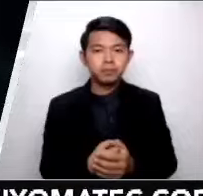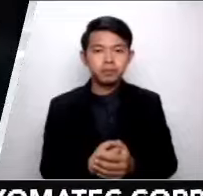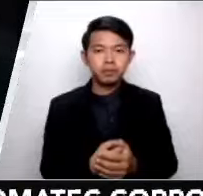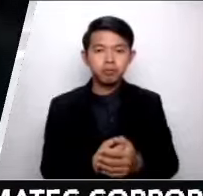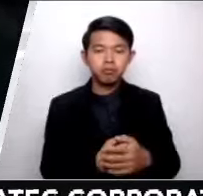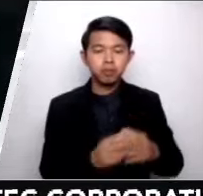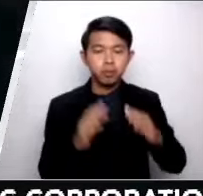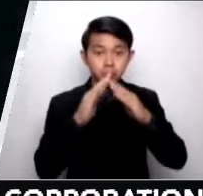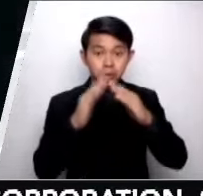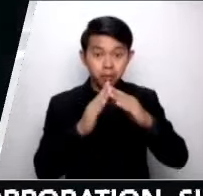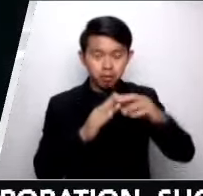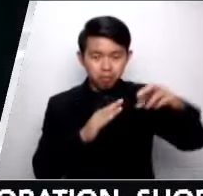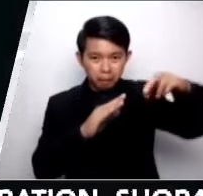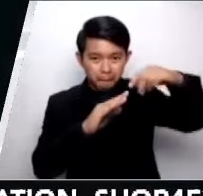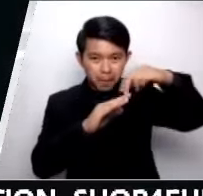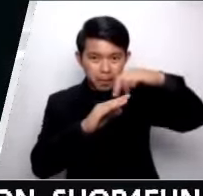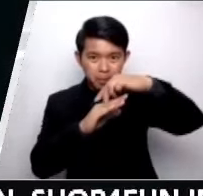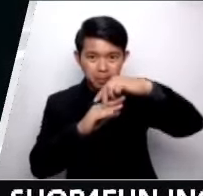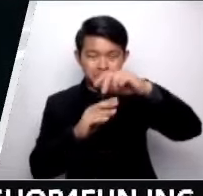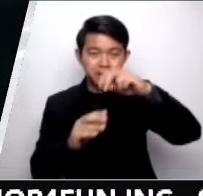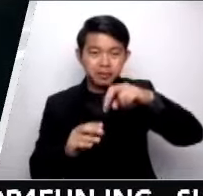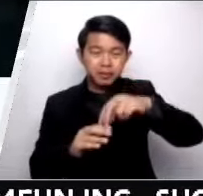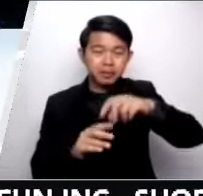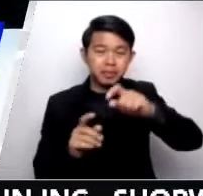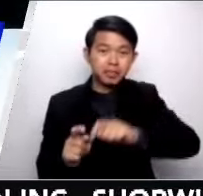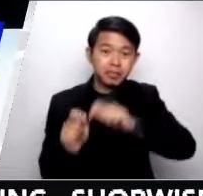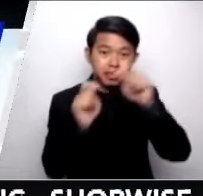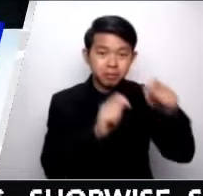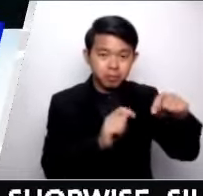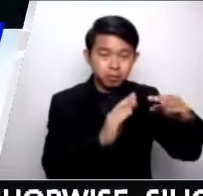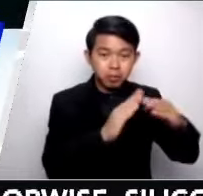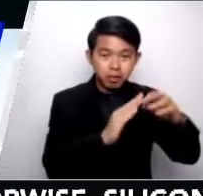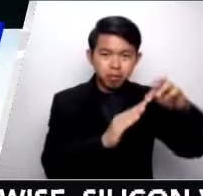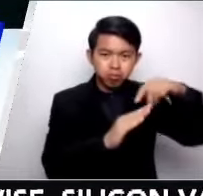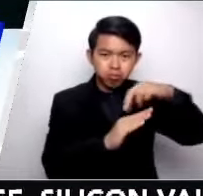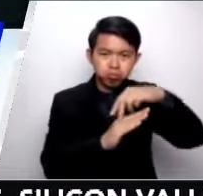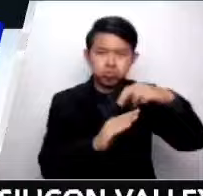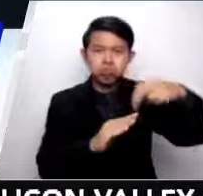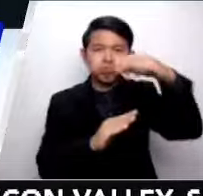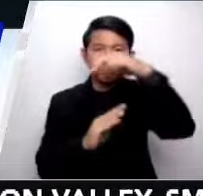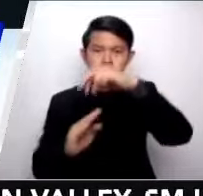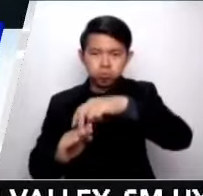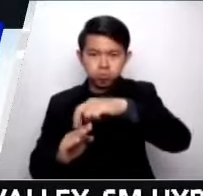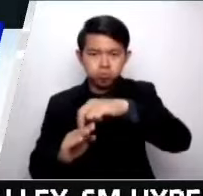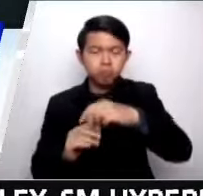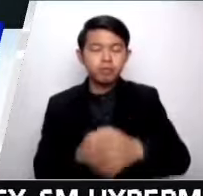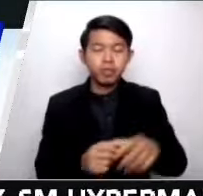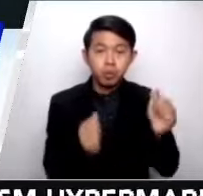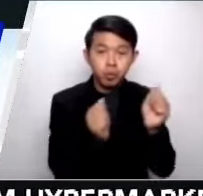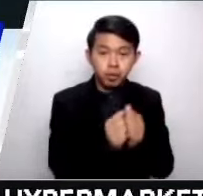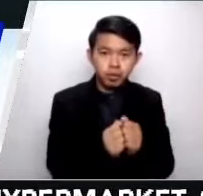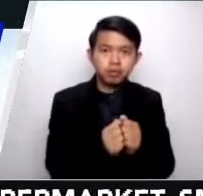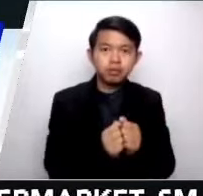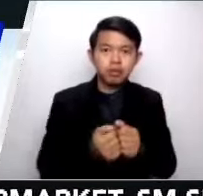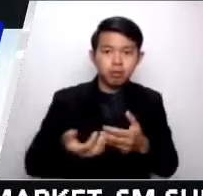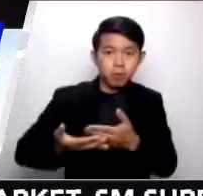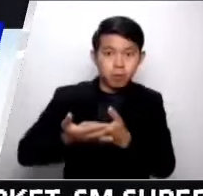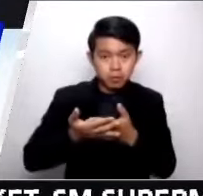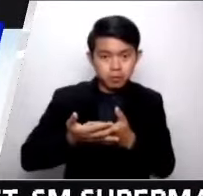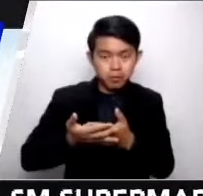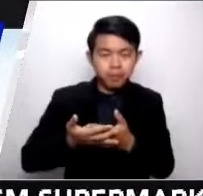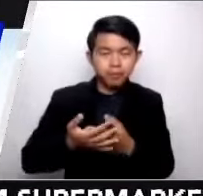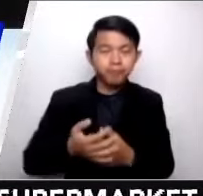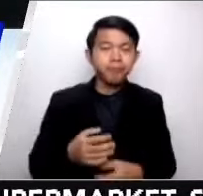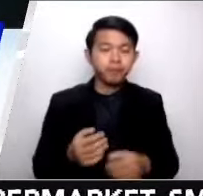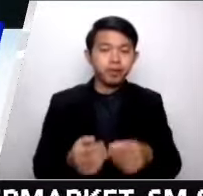Dandan po kuya, dandan. Bit-bit ng ama ang kanyang anak habang naglalakad sa bubong ng kapitbahay sa kasagsagan